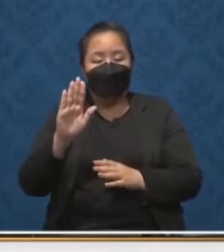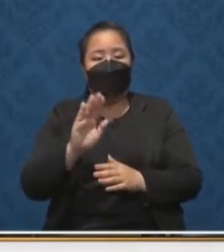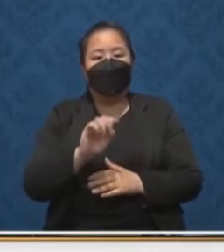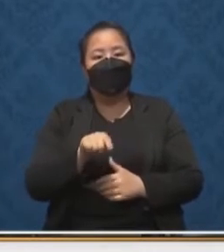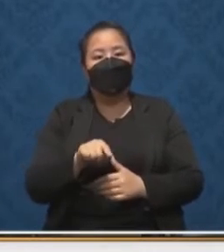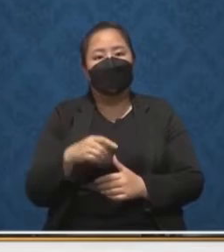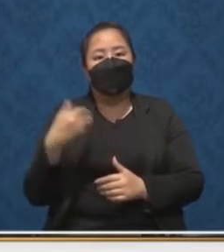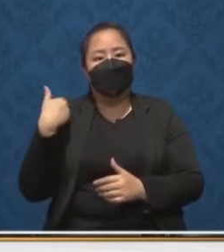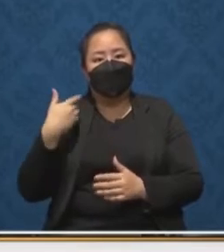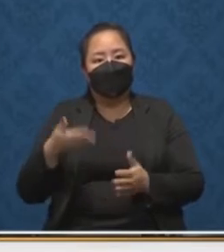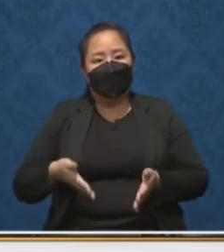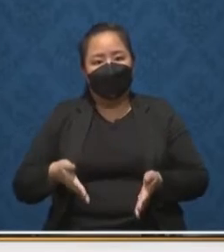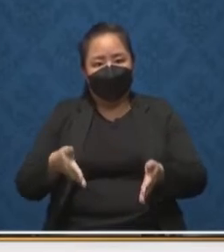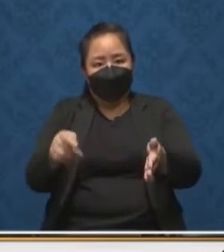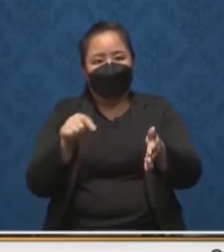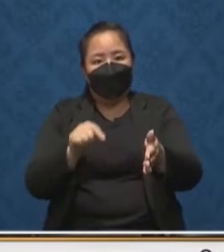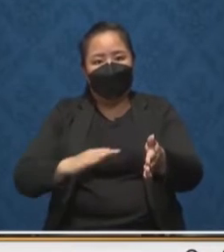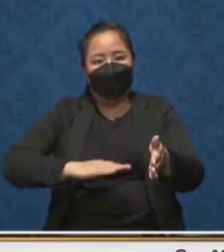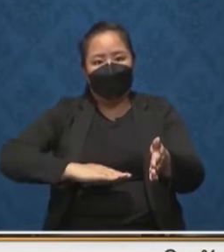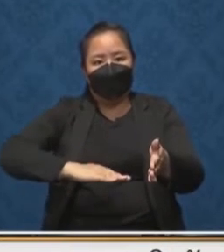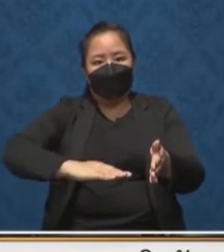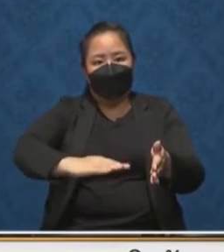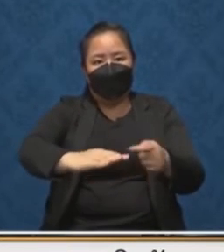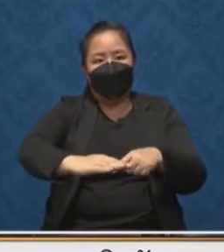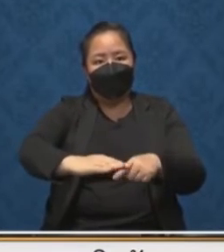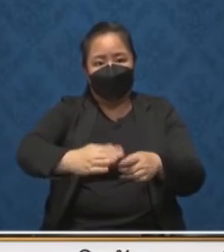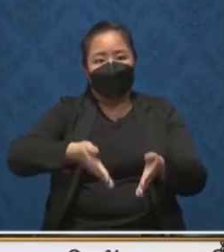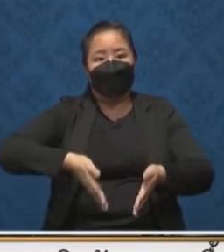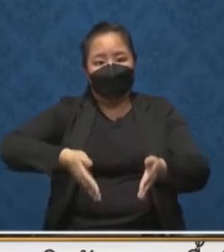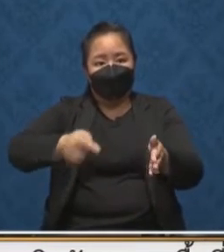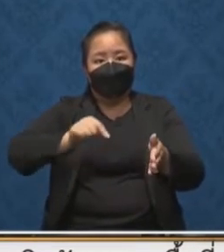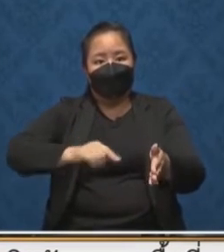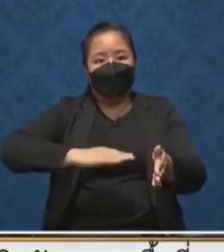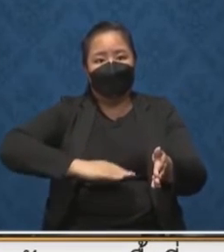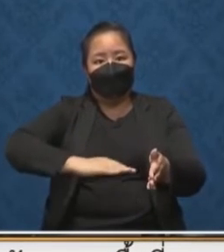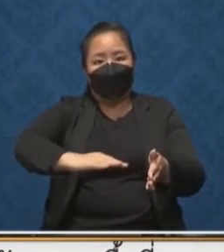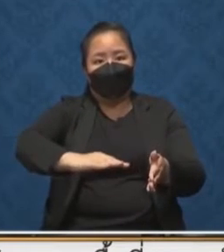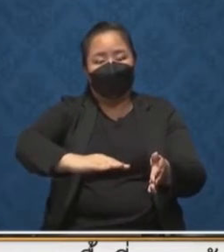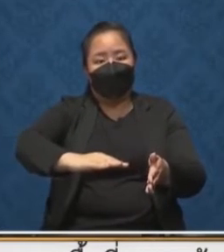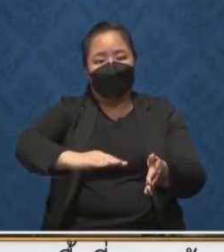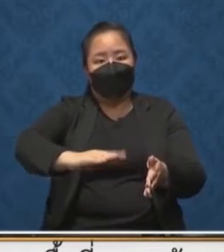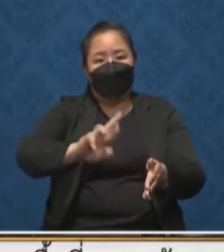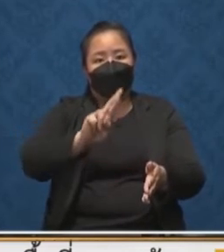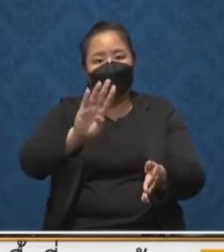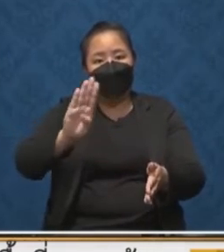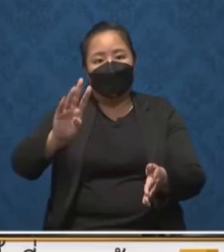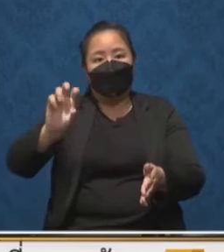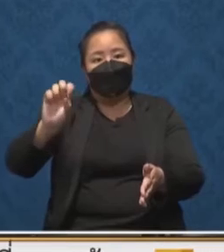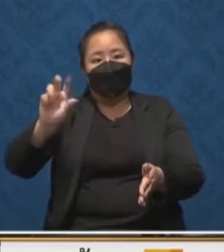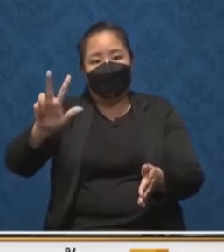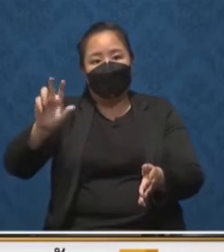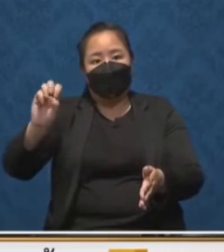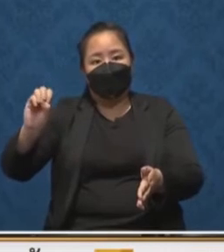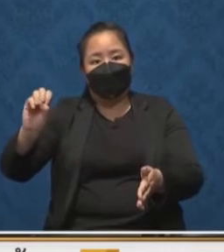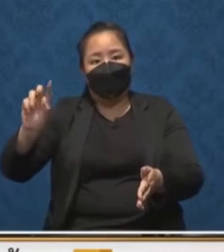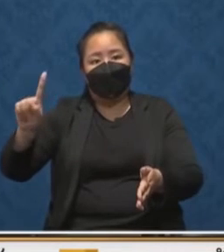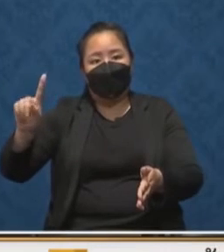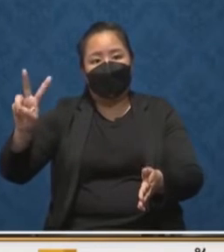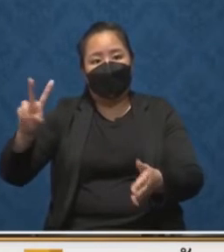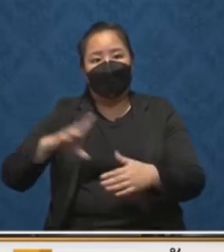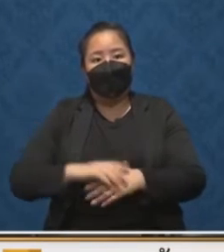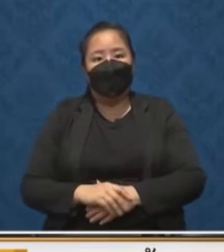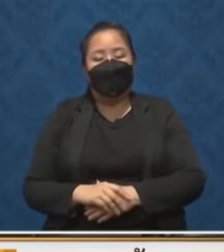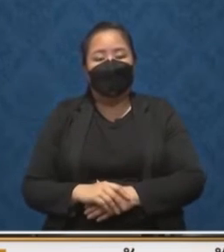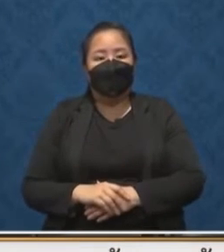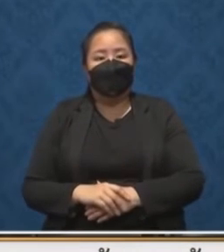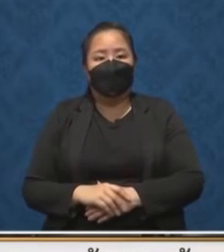าผิวการจราจรนะครับผิวถนนจราจรบนเส้นรบ3012นะครับที่แยกโ